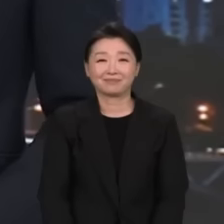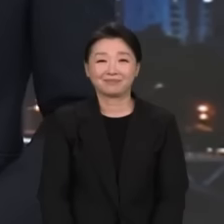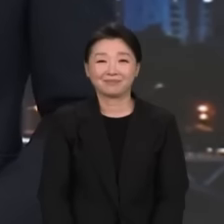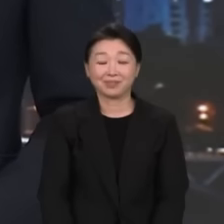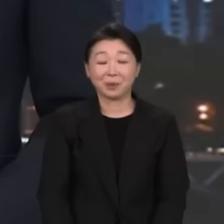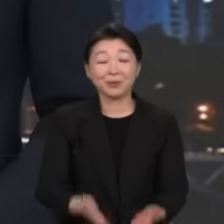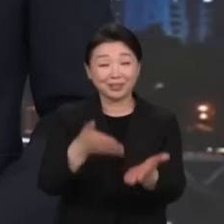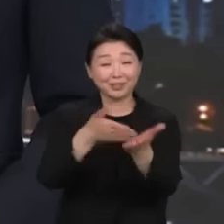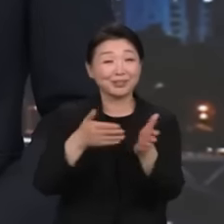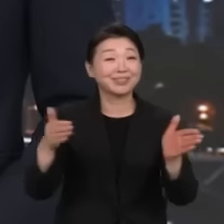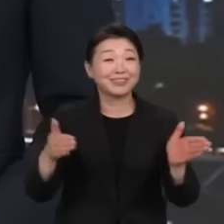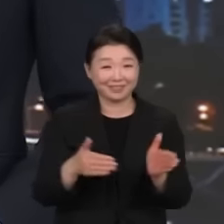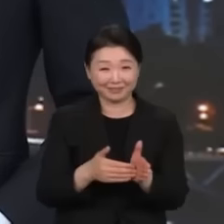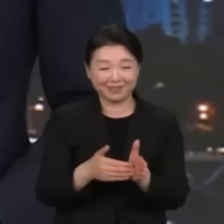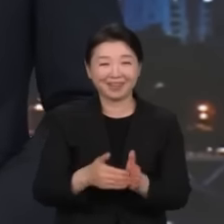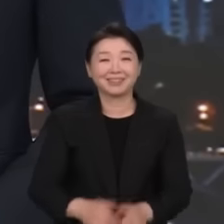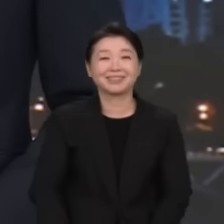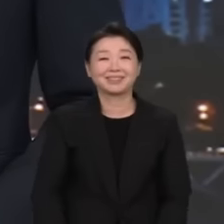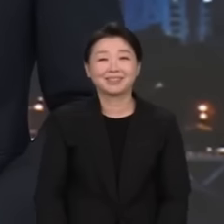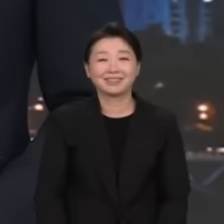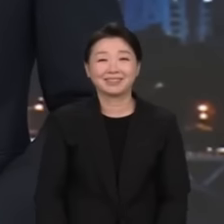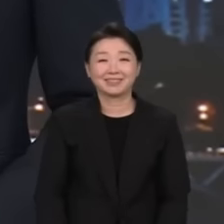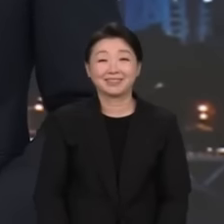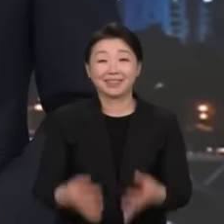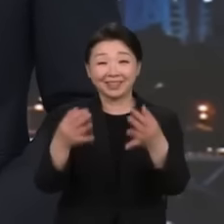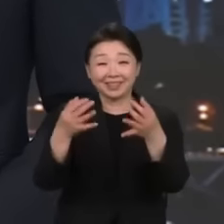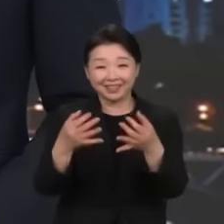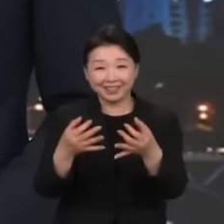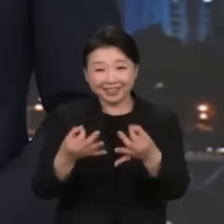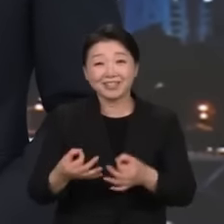뉴스룸 저희가 준비한 소식은 여기까지입니다. 저희는 내일도